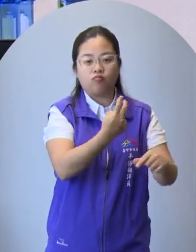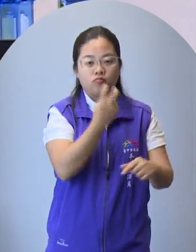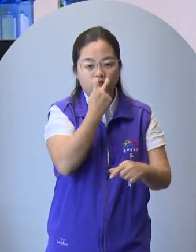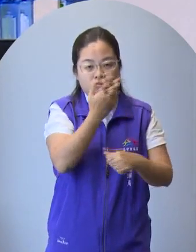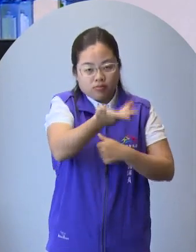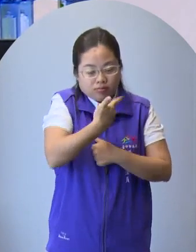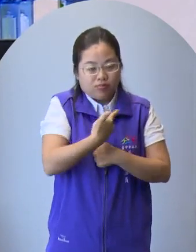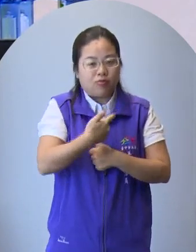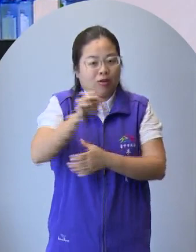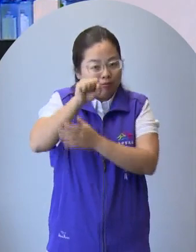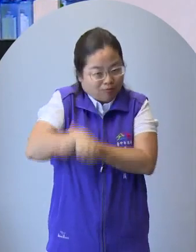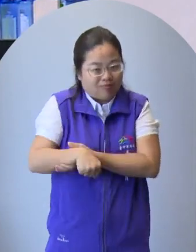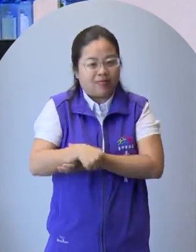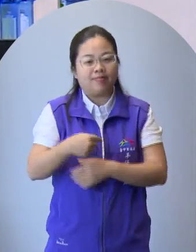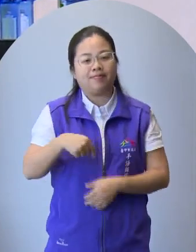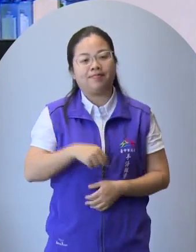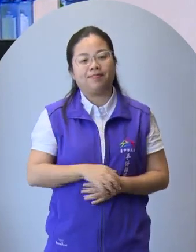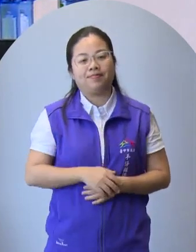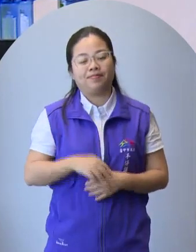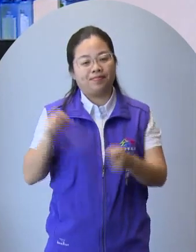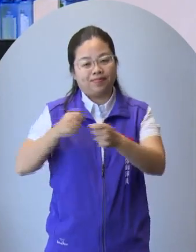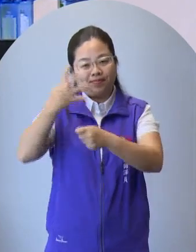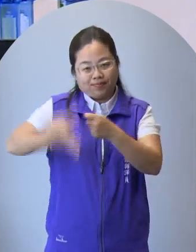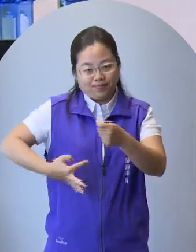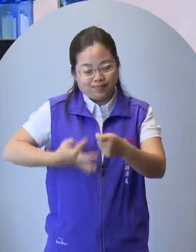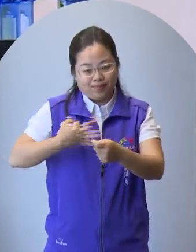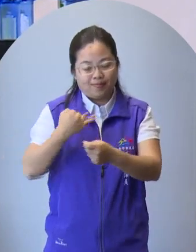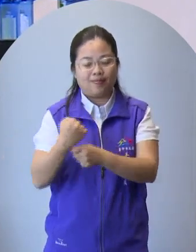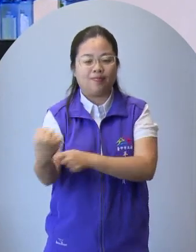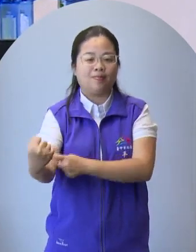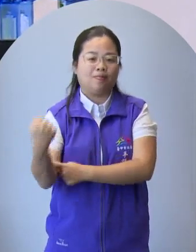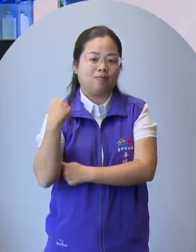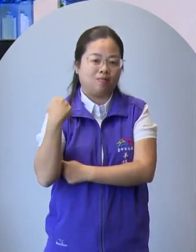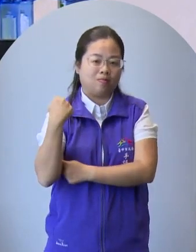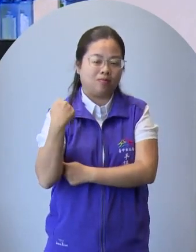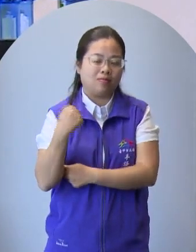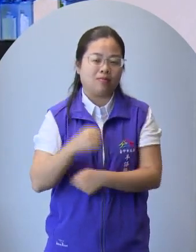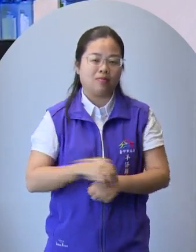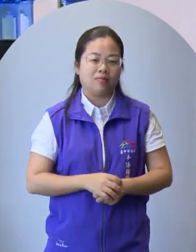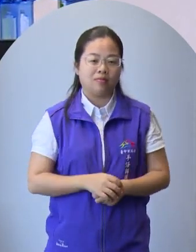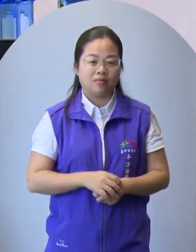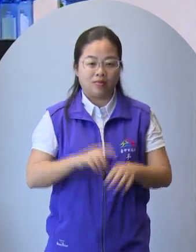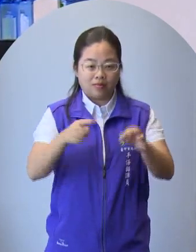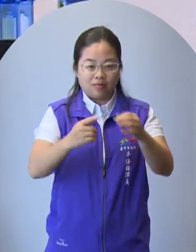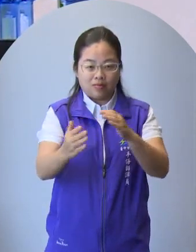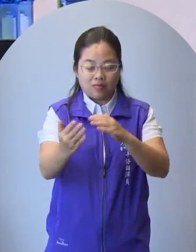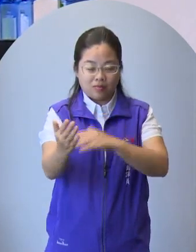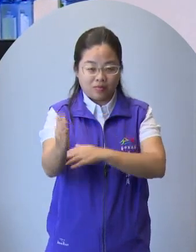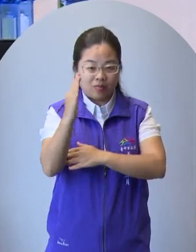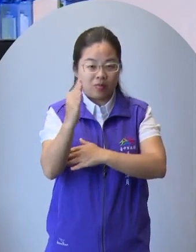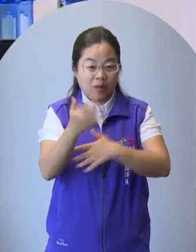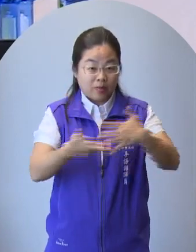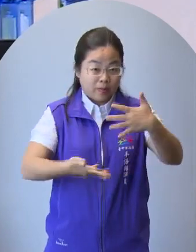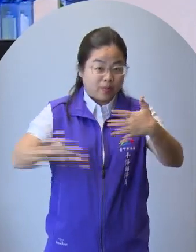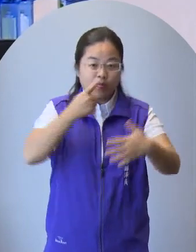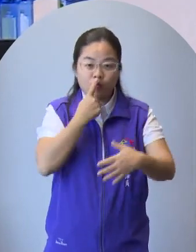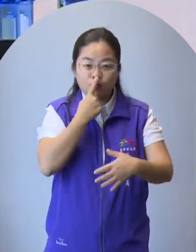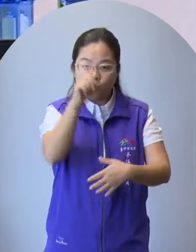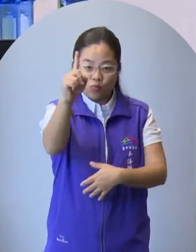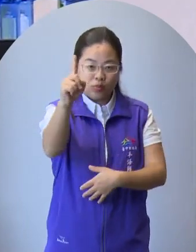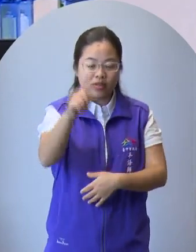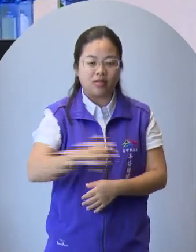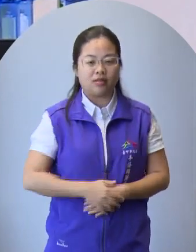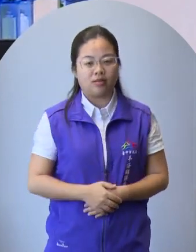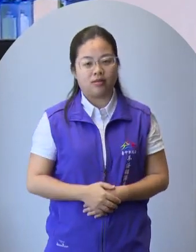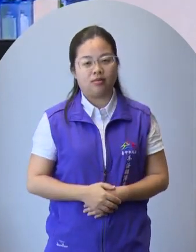的肯定很难的，我们也可能是这几年以来唯一在财政升级的被中央升级的城市